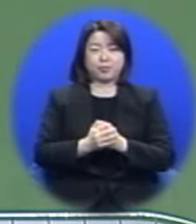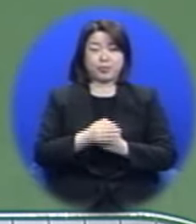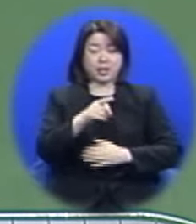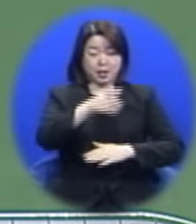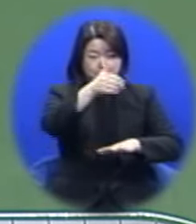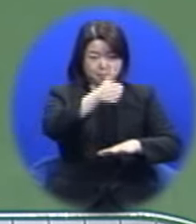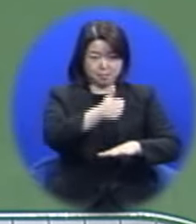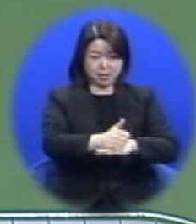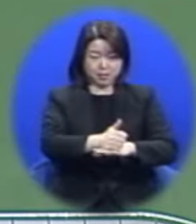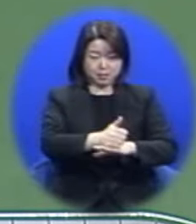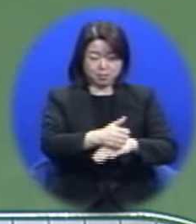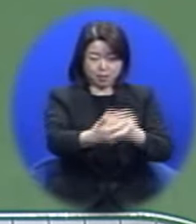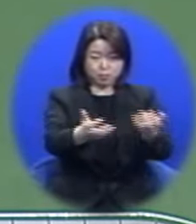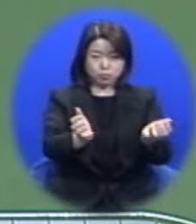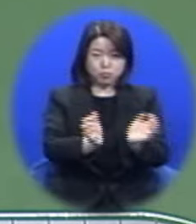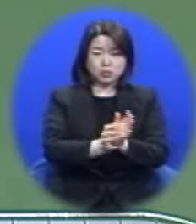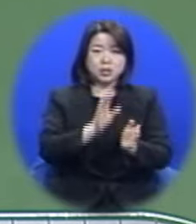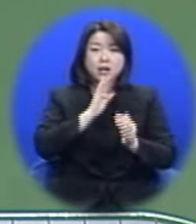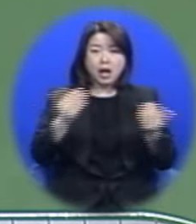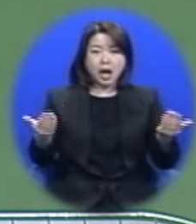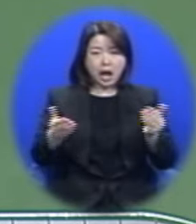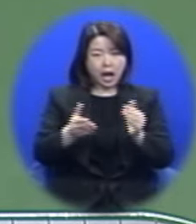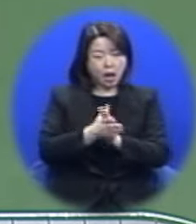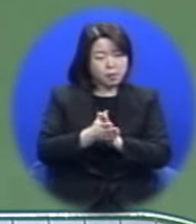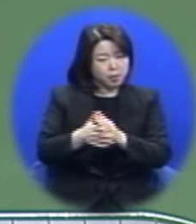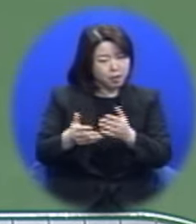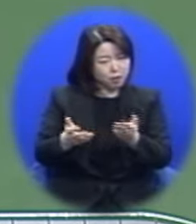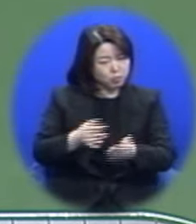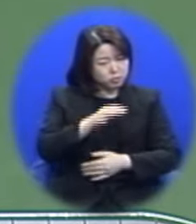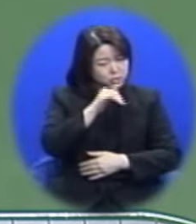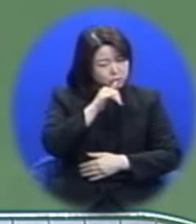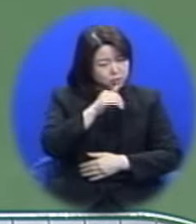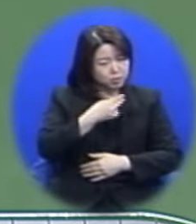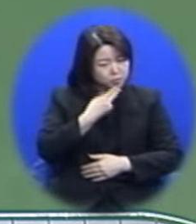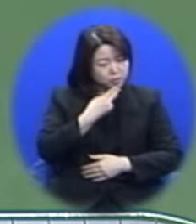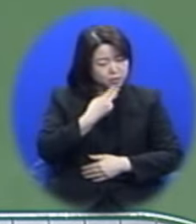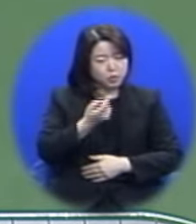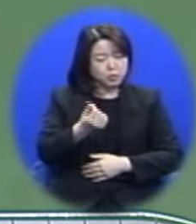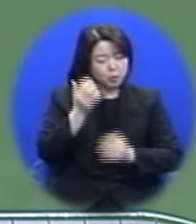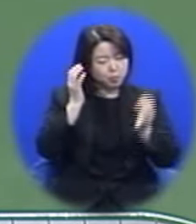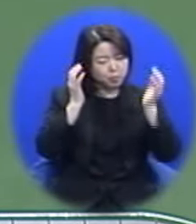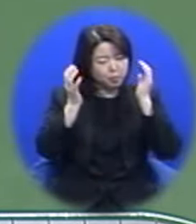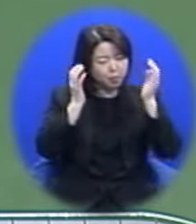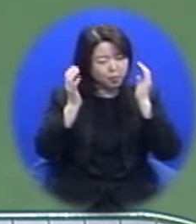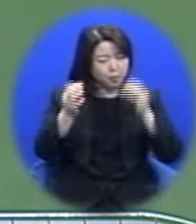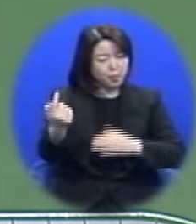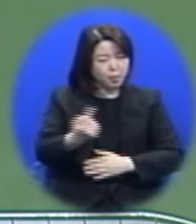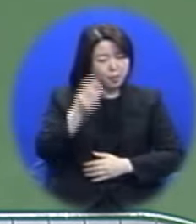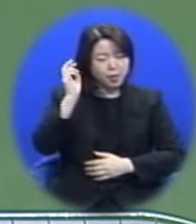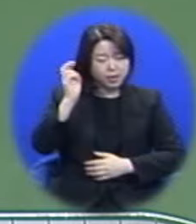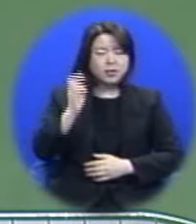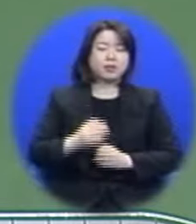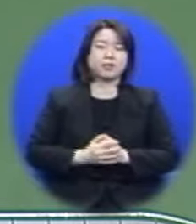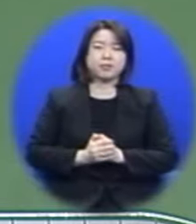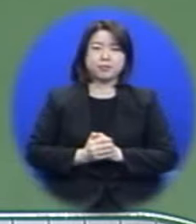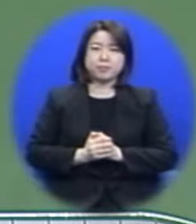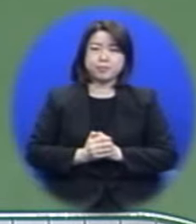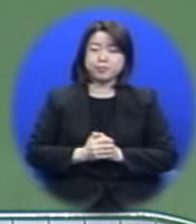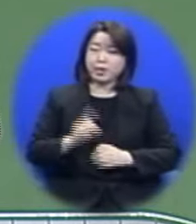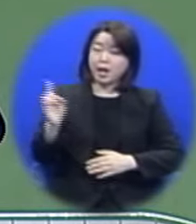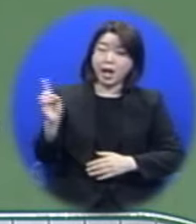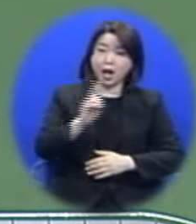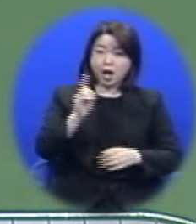마지막 부분이 이게 아멘 할 부분인가 아마 그런 약간은 혼란이 오시기도 했던 것 같아요.